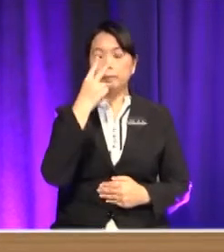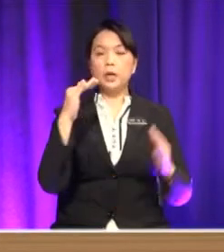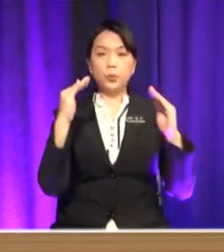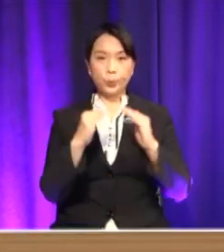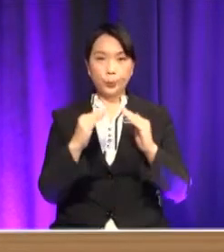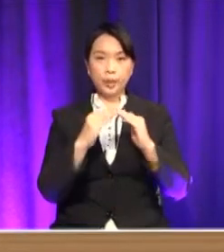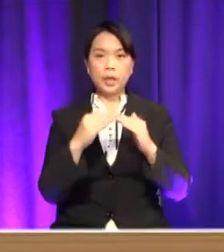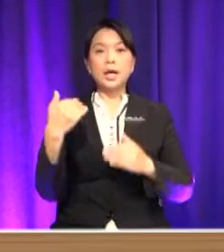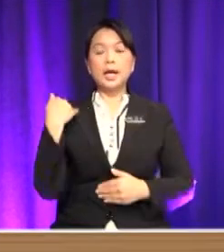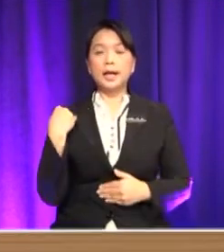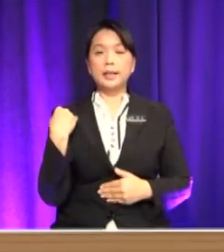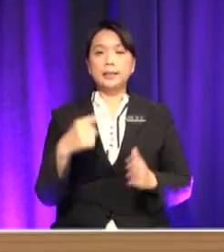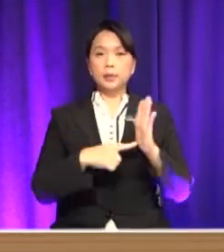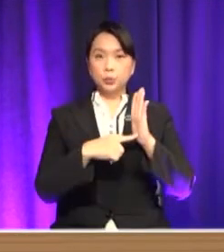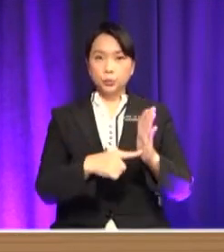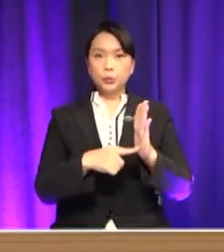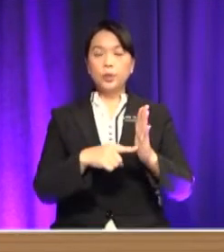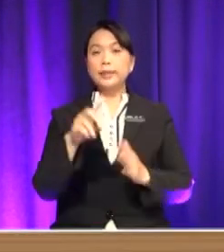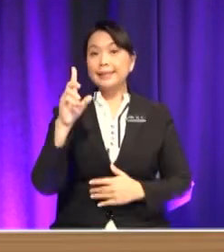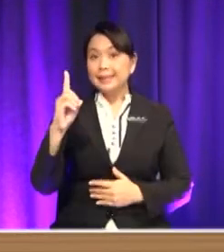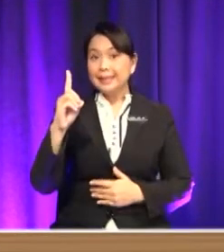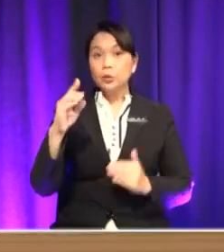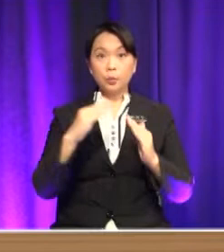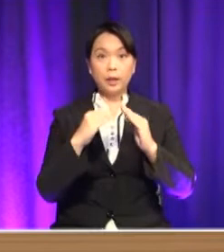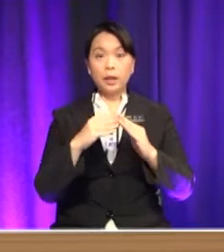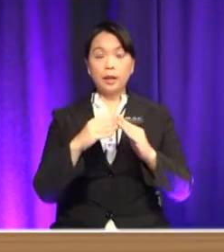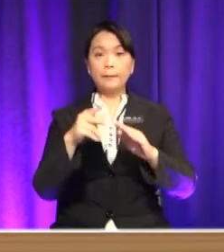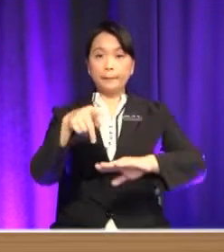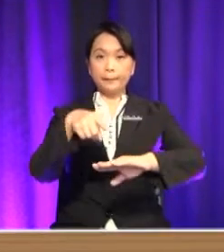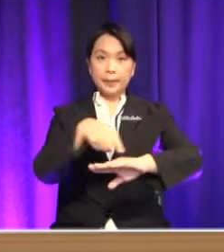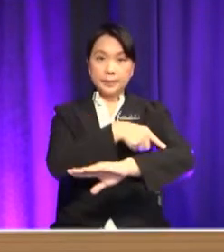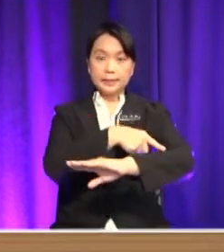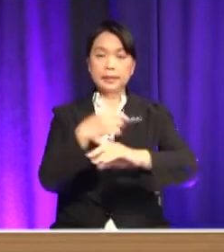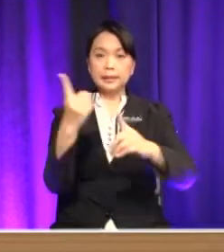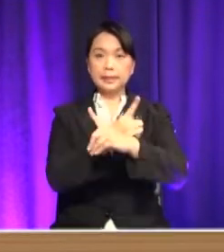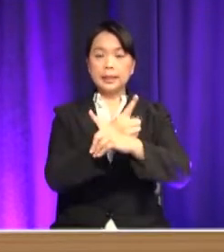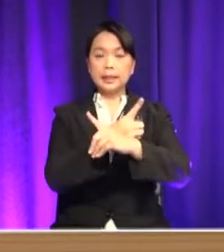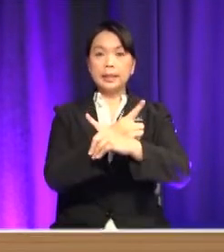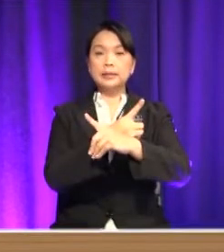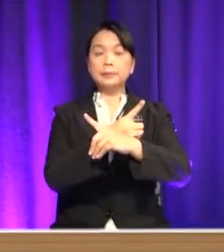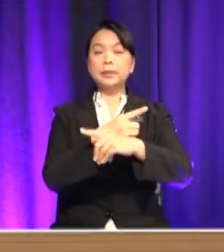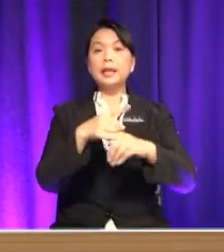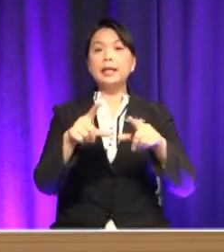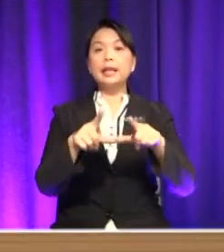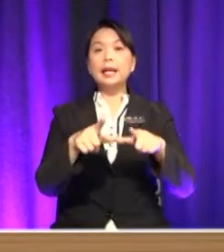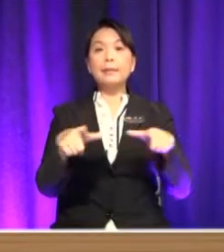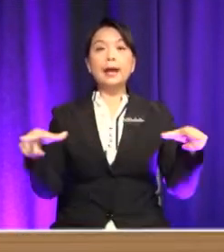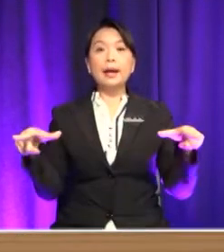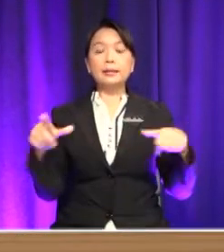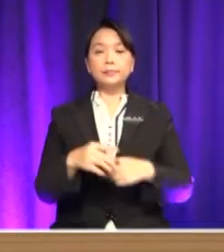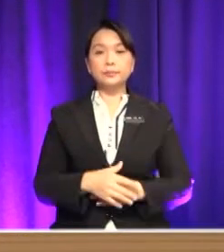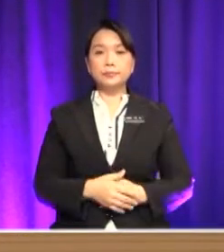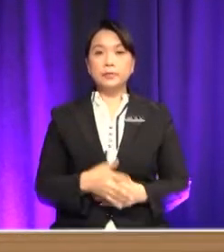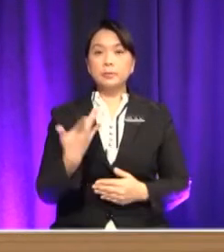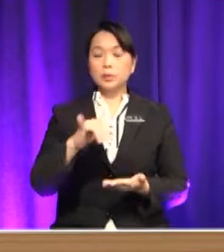ada ditunjukkan dimensi rumah, panjang, darat, lebar. Dan ada bahagian yang berdekatan dengannya adalah jalan masuk ataupun